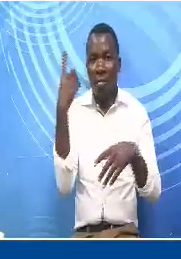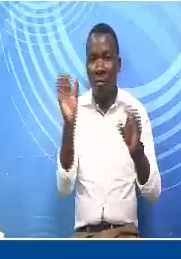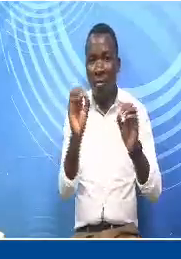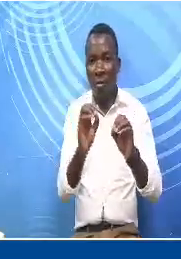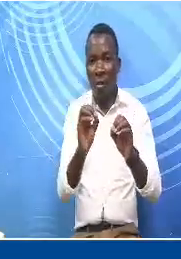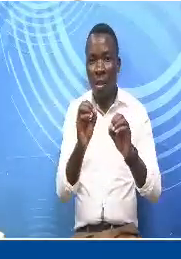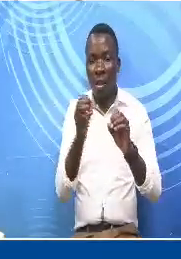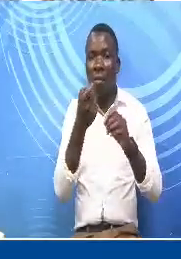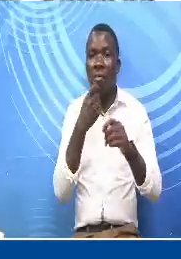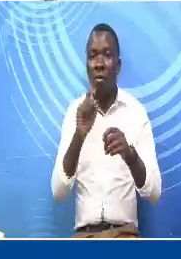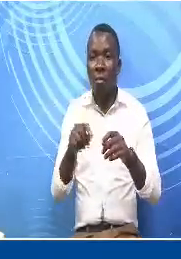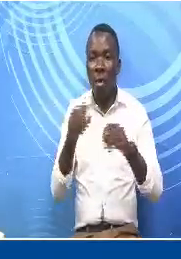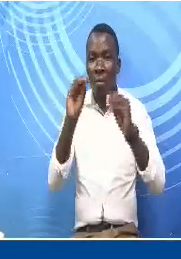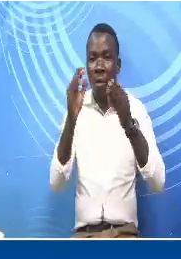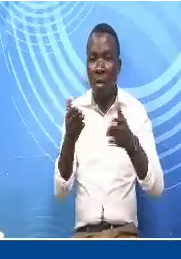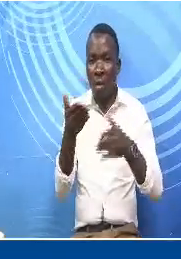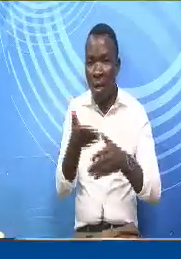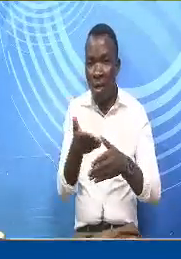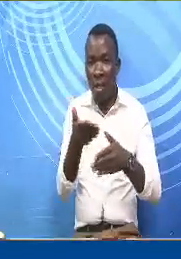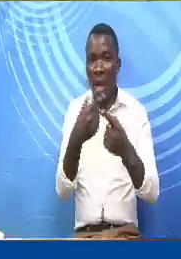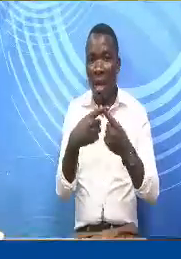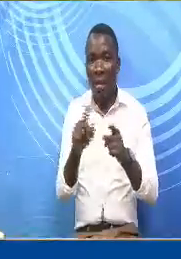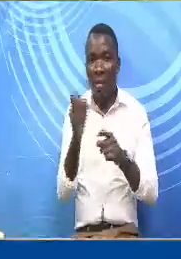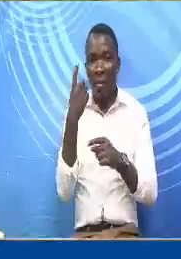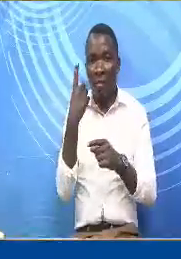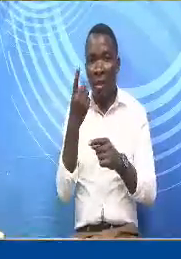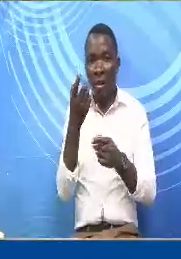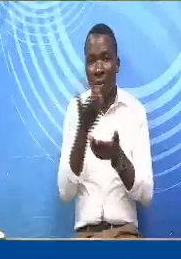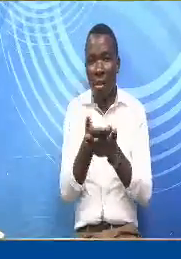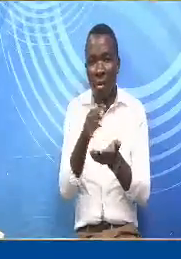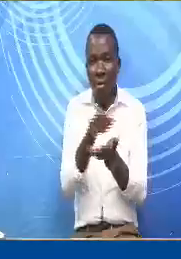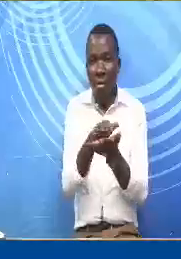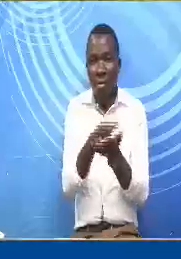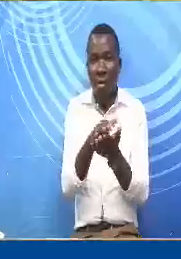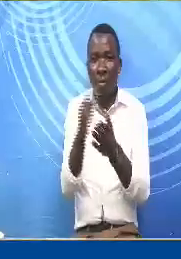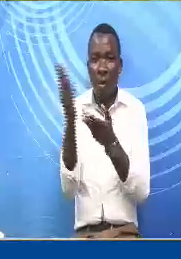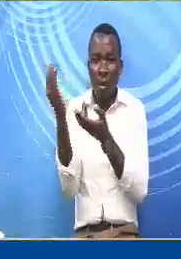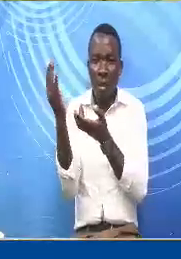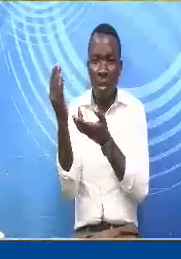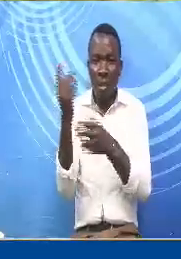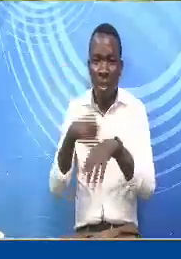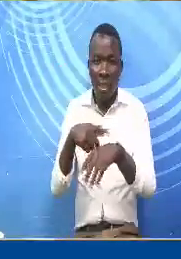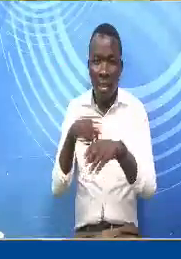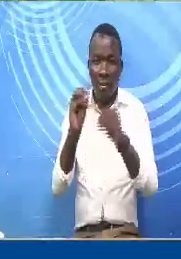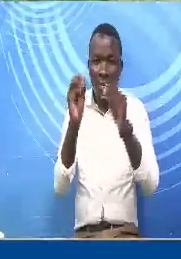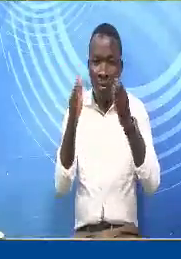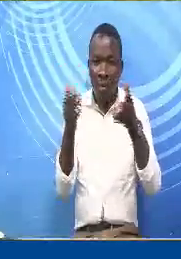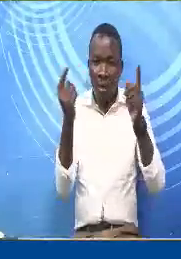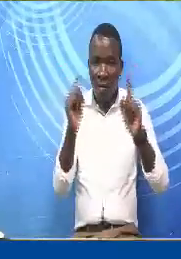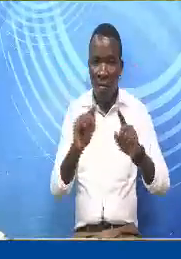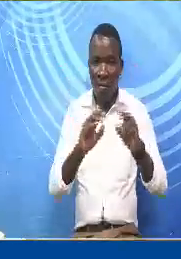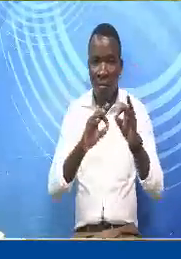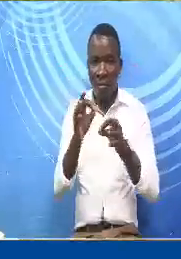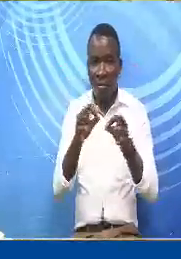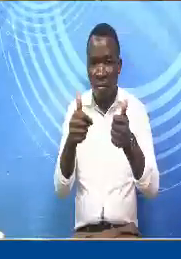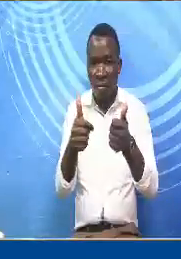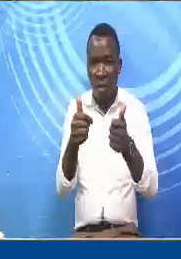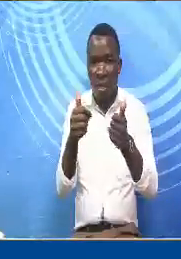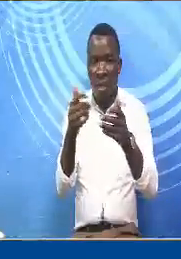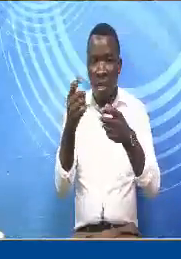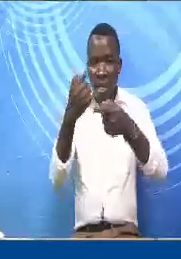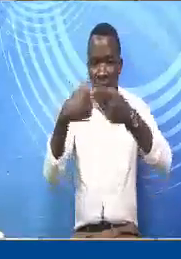uhari, ubwo nyine bizasaba ko mubyiga cyangwa mukabibika mukazabisobanurira igihe kizaza. Ingaruka dufite nini ni uko ahanini ni uko